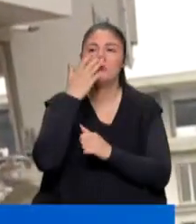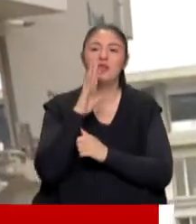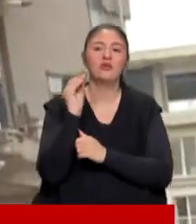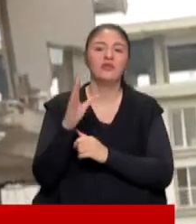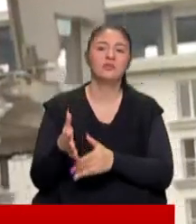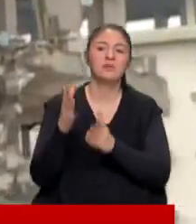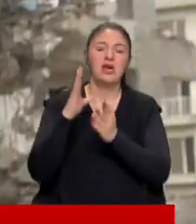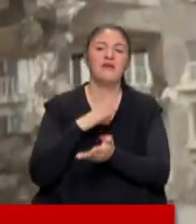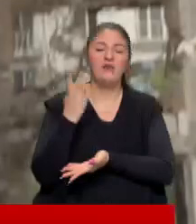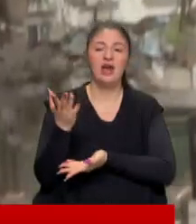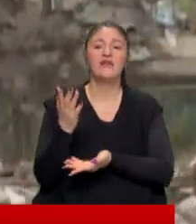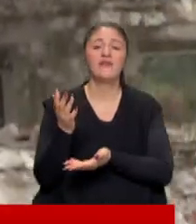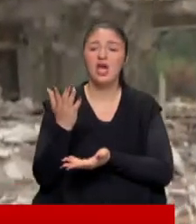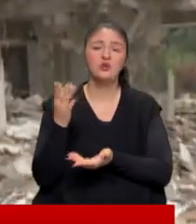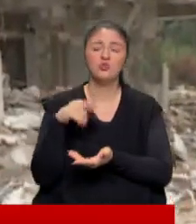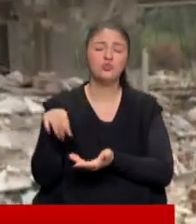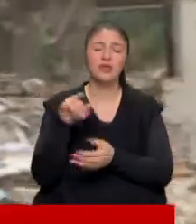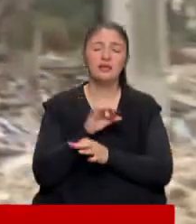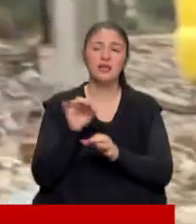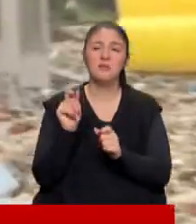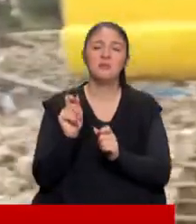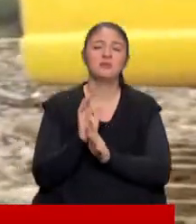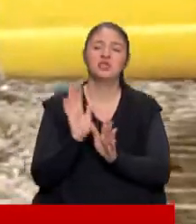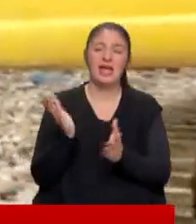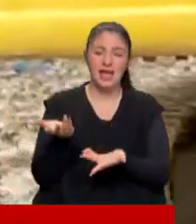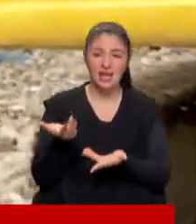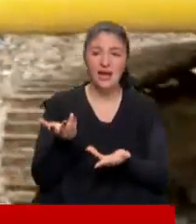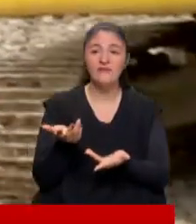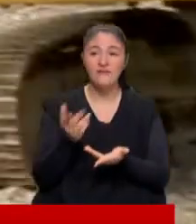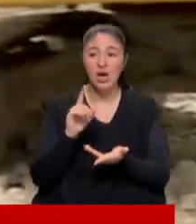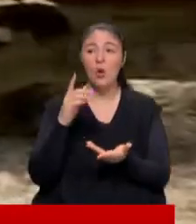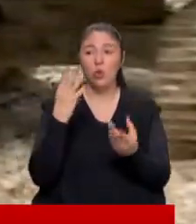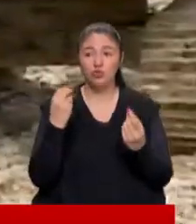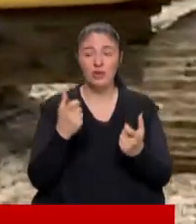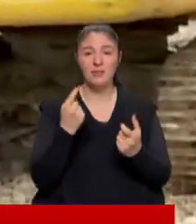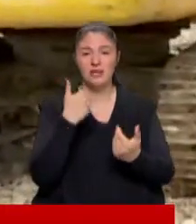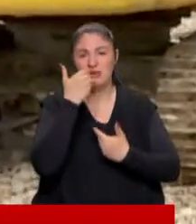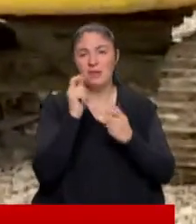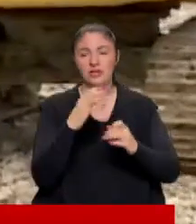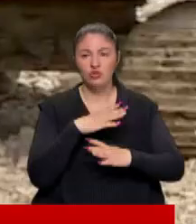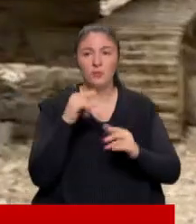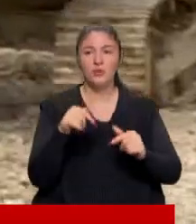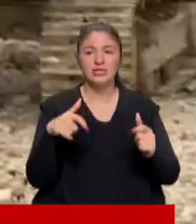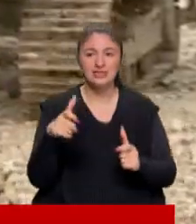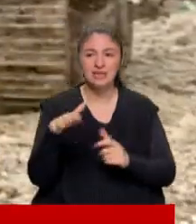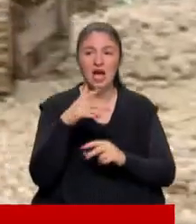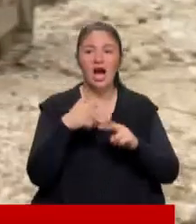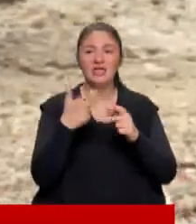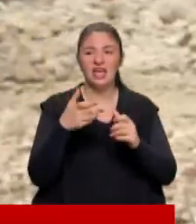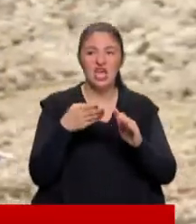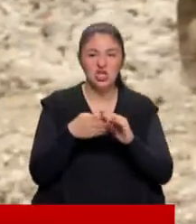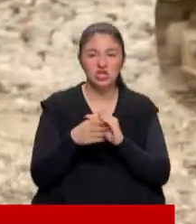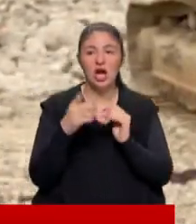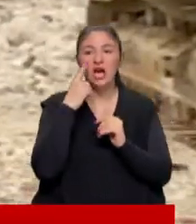de çok sayıda bina var. Ve henüz bunlar tamamlanabilmiş değil ve bulunduğum yerden biraz bahsetmek istiyorum size. Burası Antakya'nın